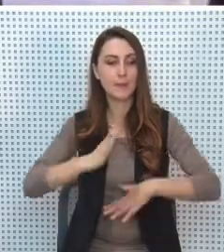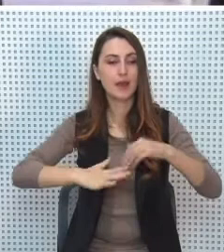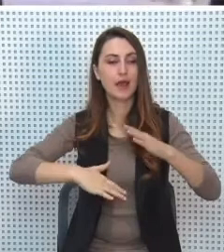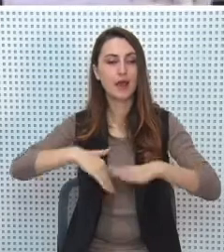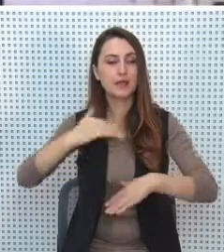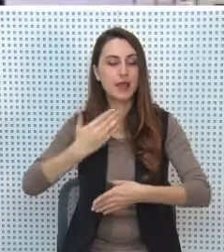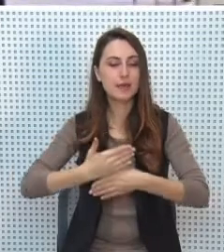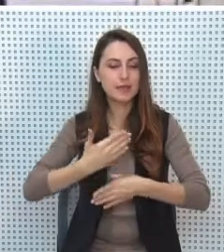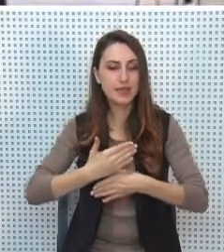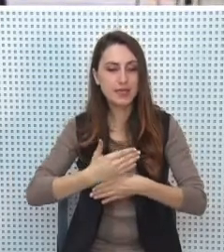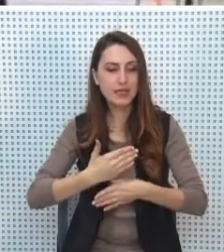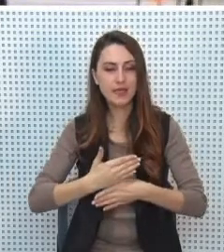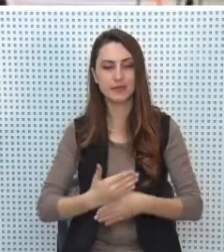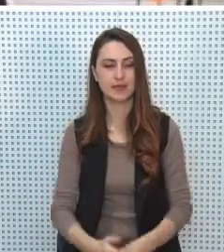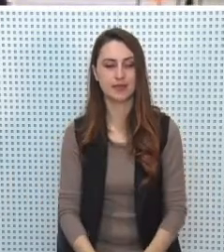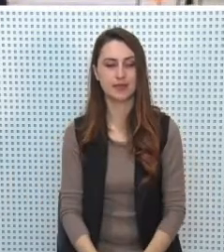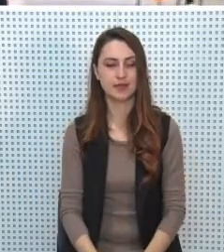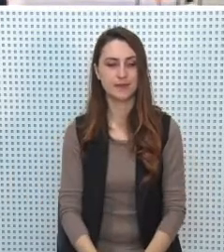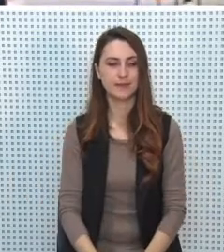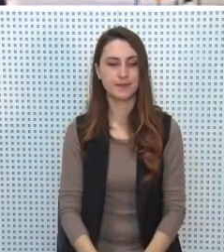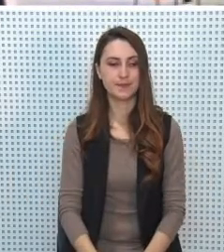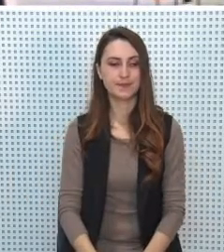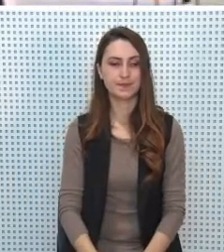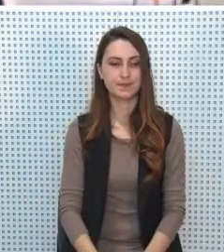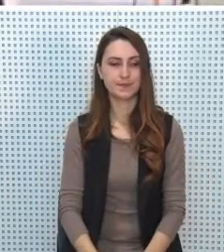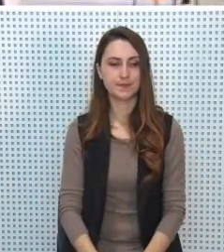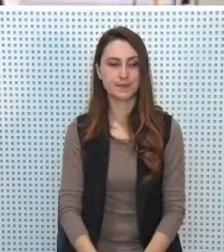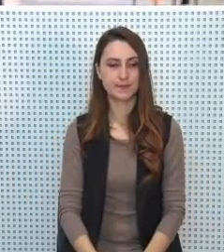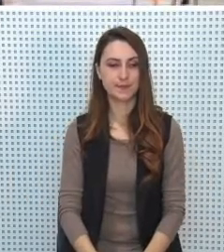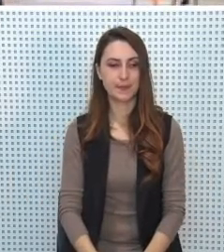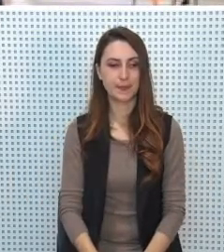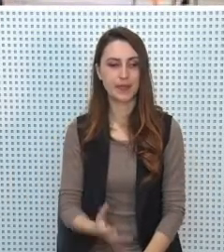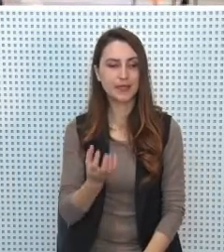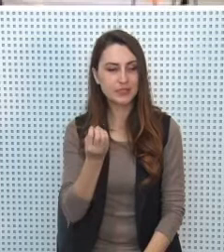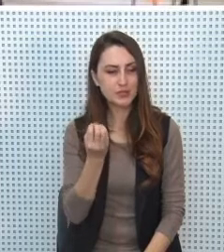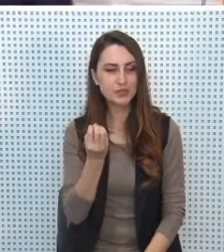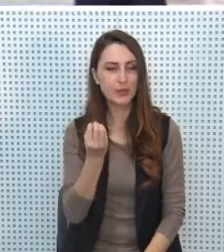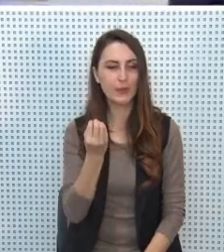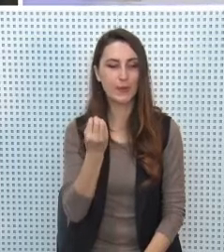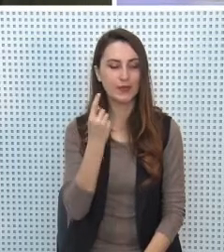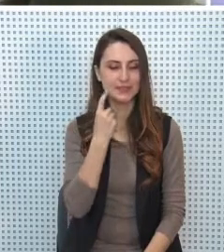Пантомима. Мы занимаемся в пантомиме. Еще. Говорите хорошо. Знаете, не